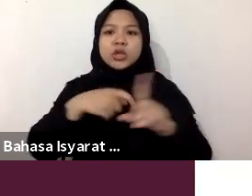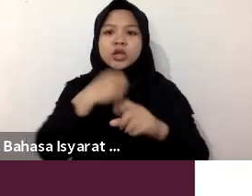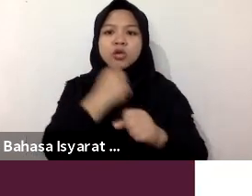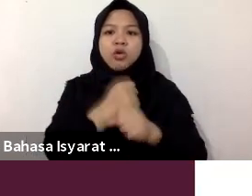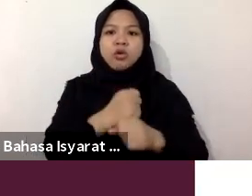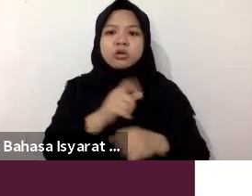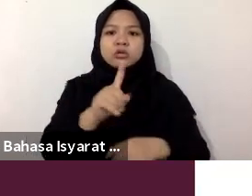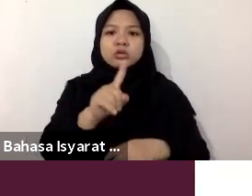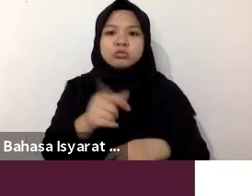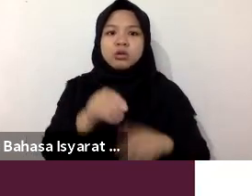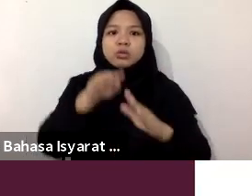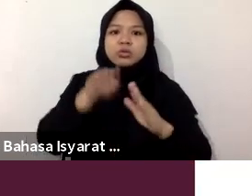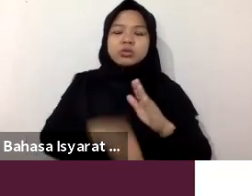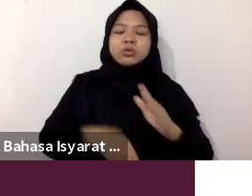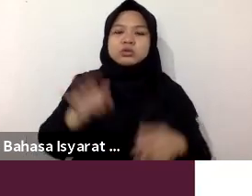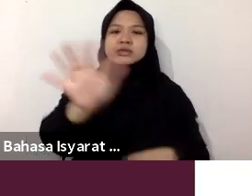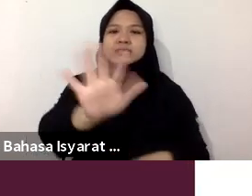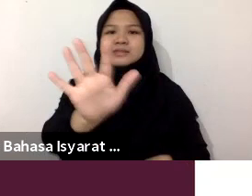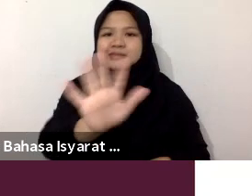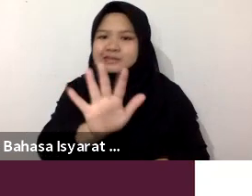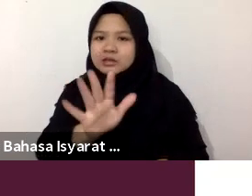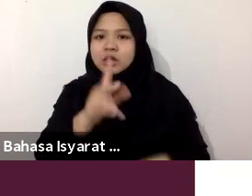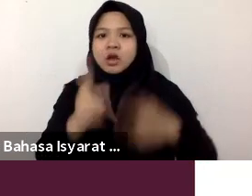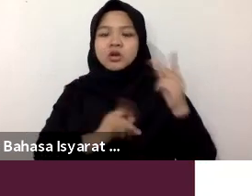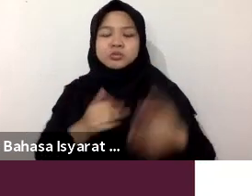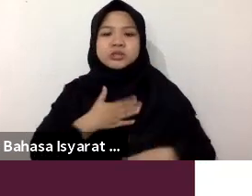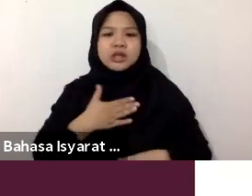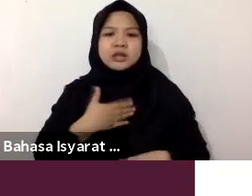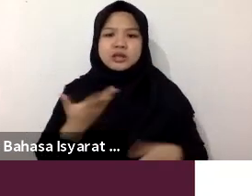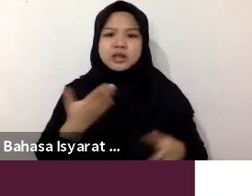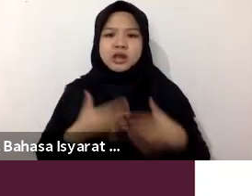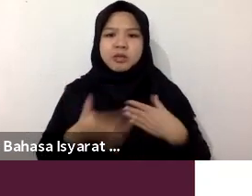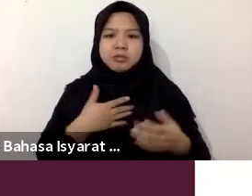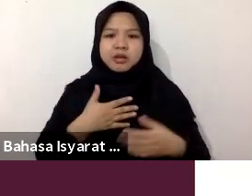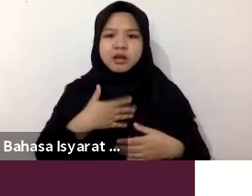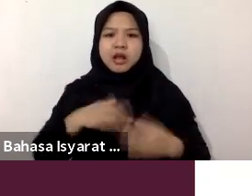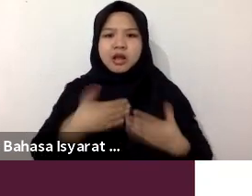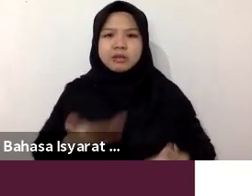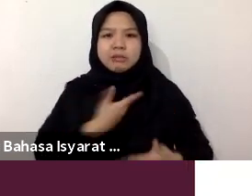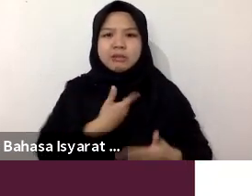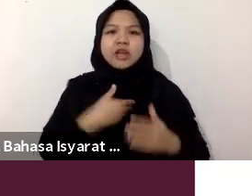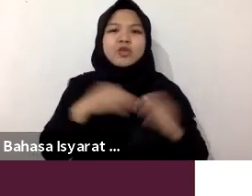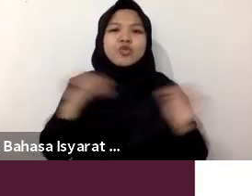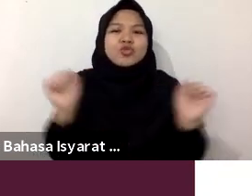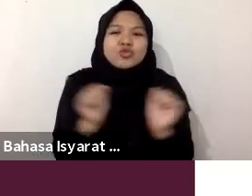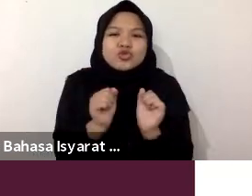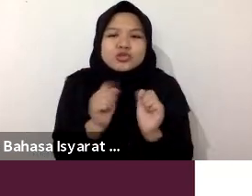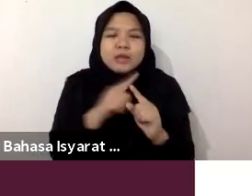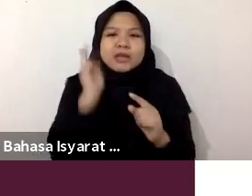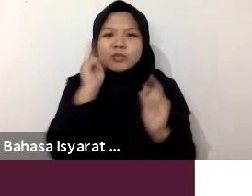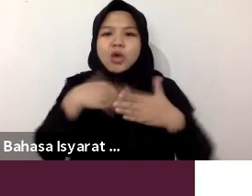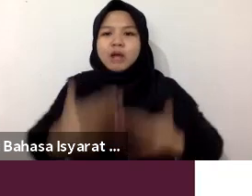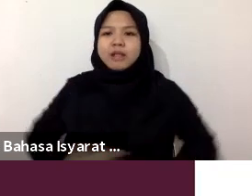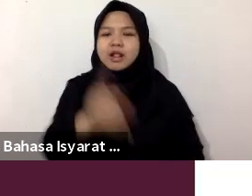1 bulan gitu ya. Kalau kayak saya sih nggak apa-apa ya, nggak hamil pengen kurus gitu ya, tapi kalau ibu hamil ada nggak